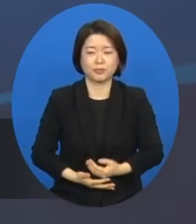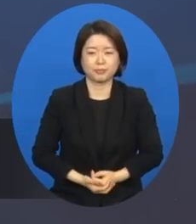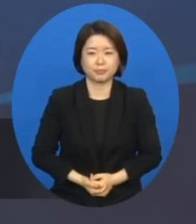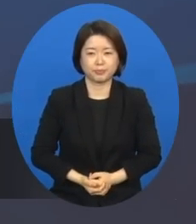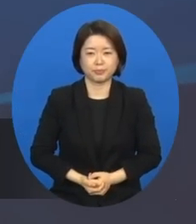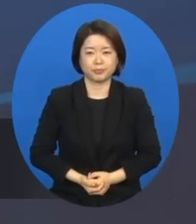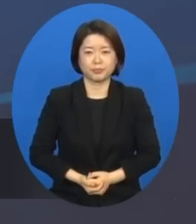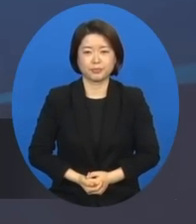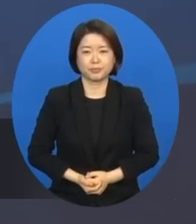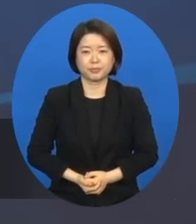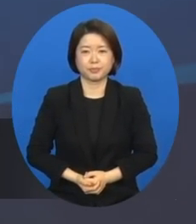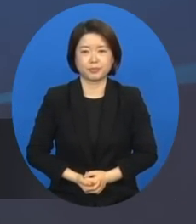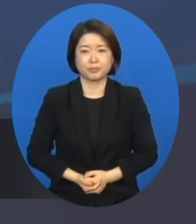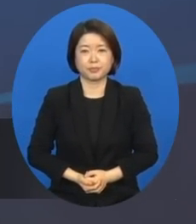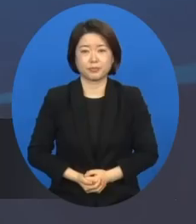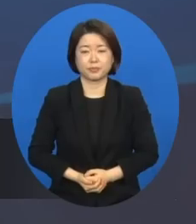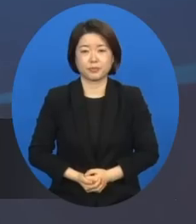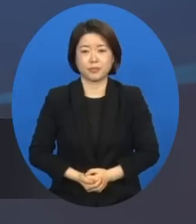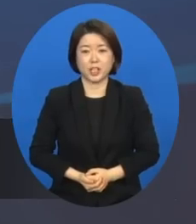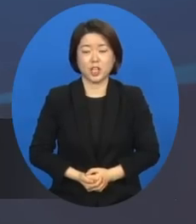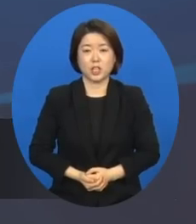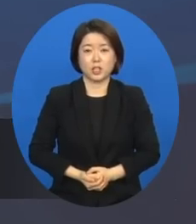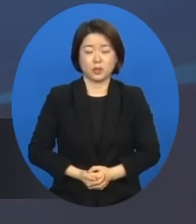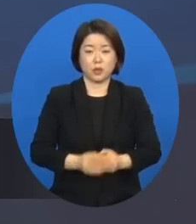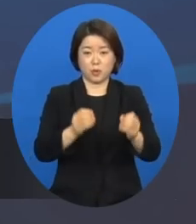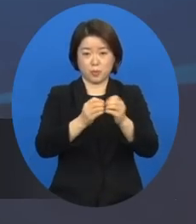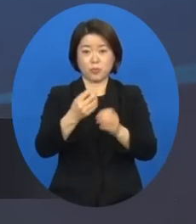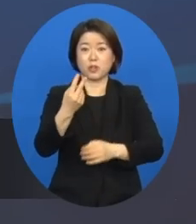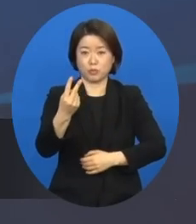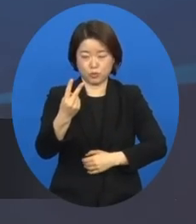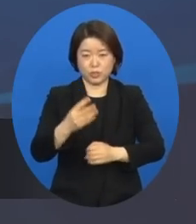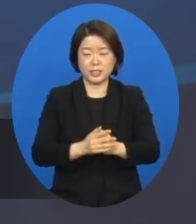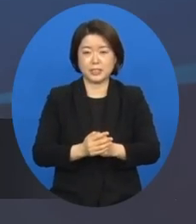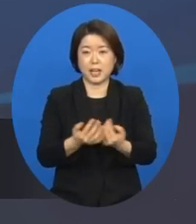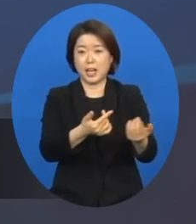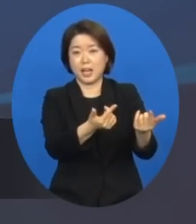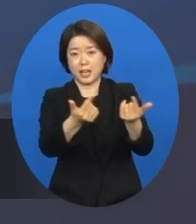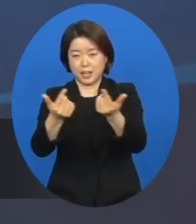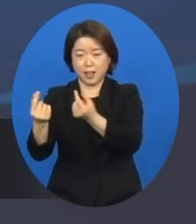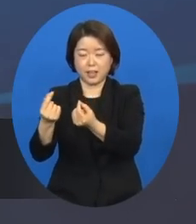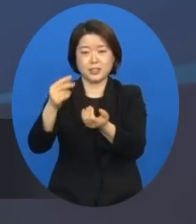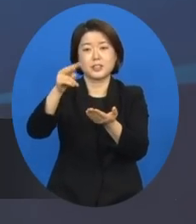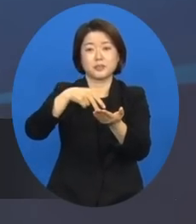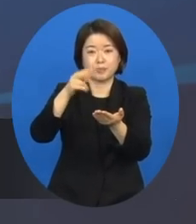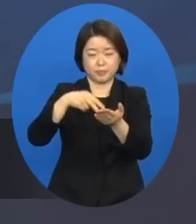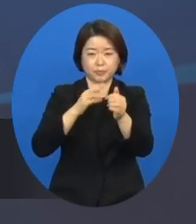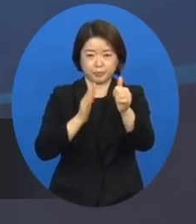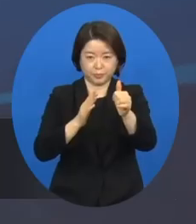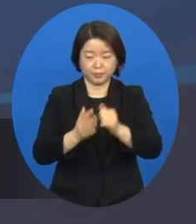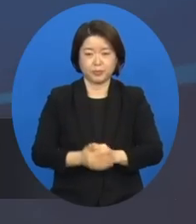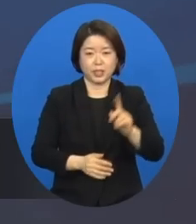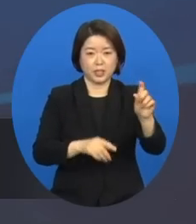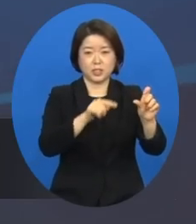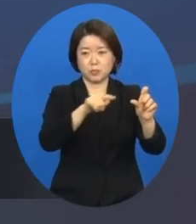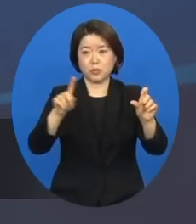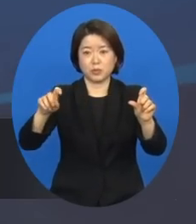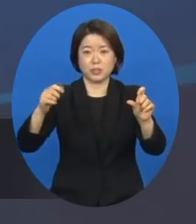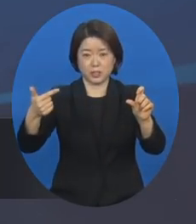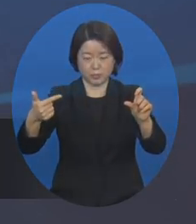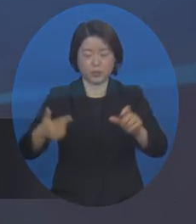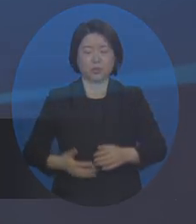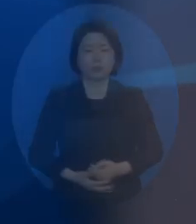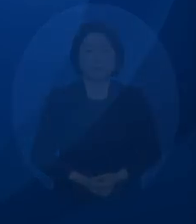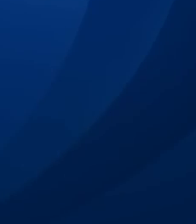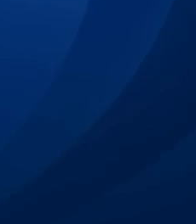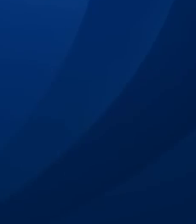16절까지의 말씀인데요 우리 두절 말씀이니까 우리 한 목소리로 한 목소리로 읽도록 하겠습니다 15절부터 읽겠습니다